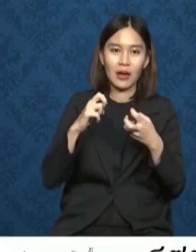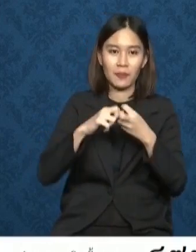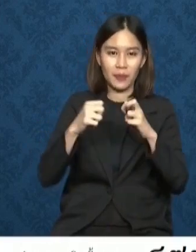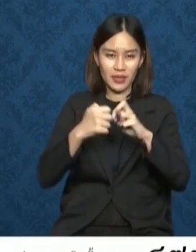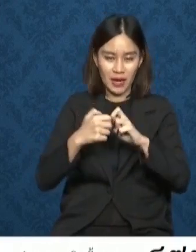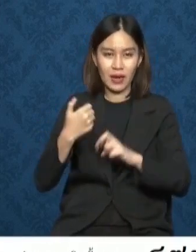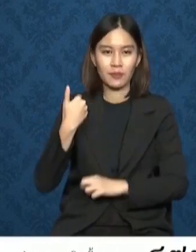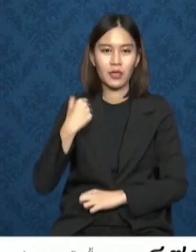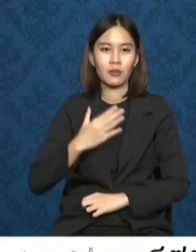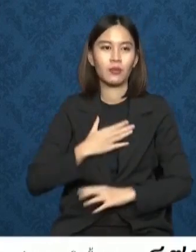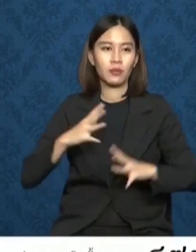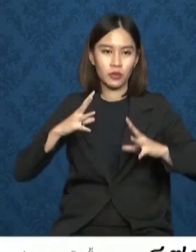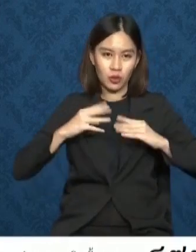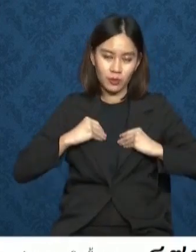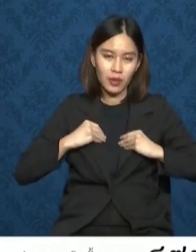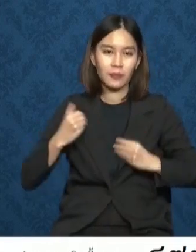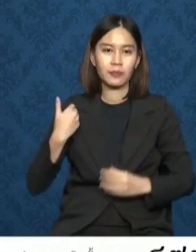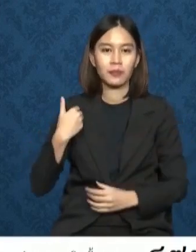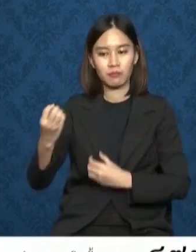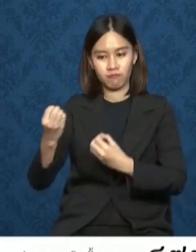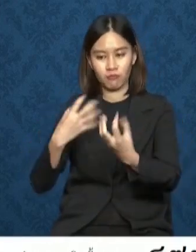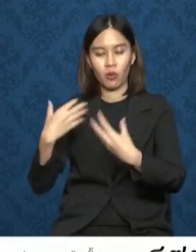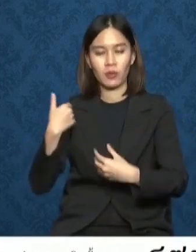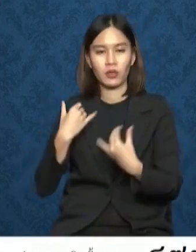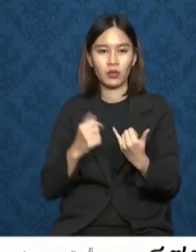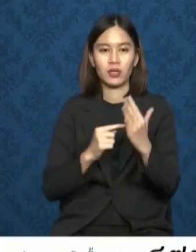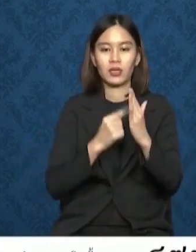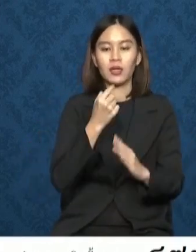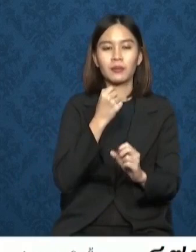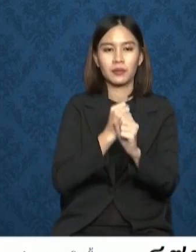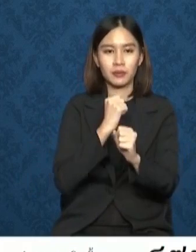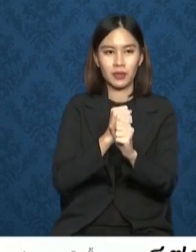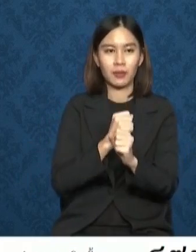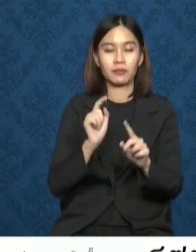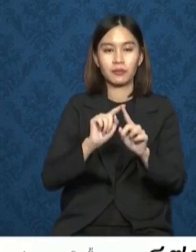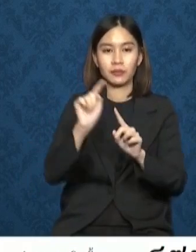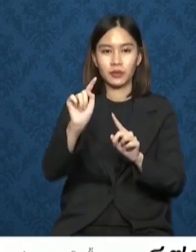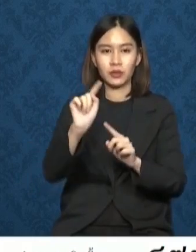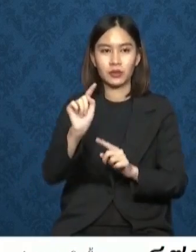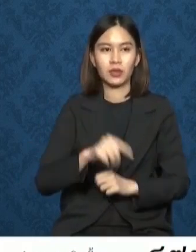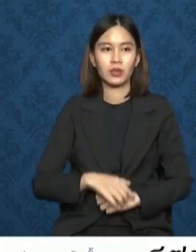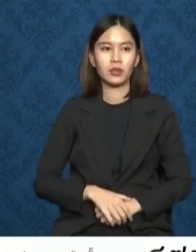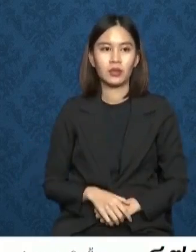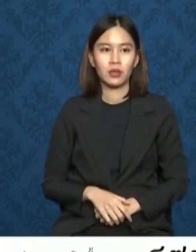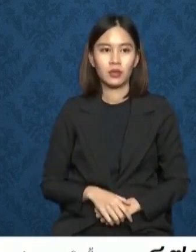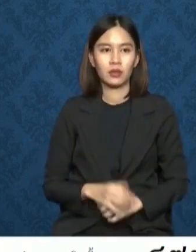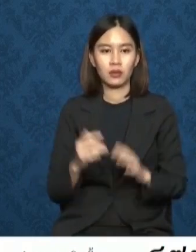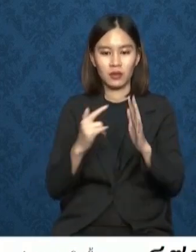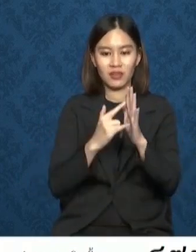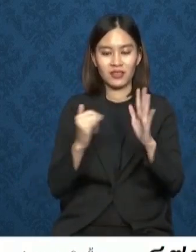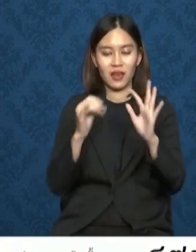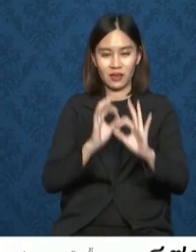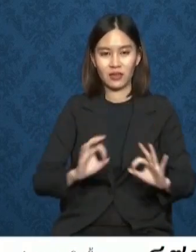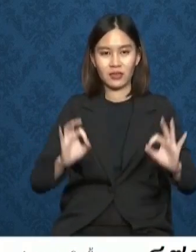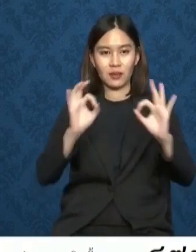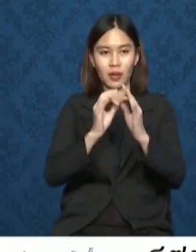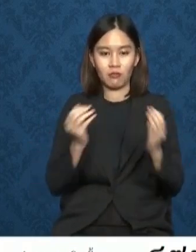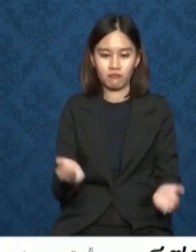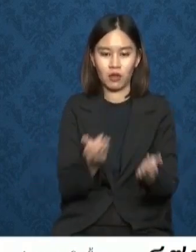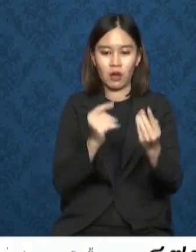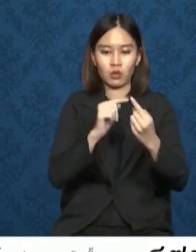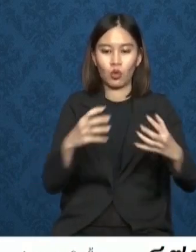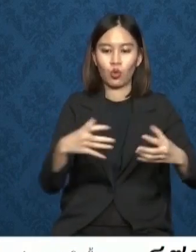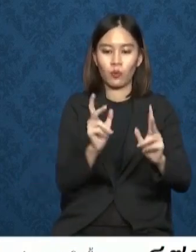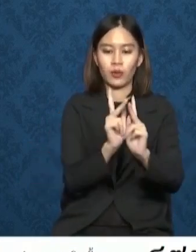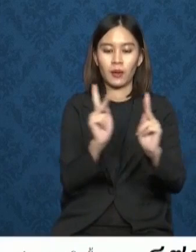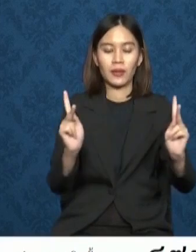ๆผมยอมรับผมได้รับเรื่องแล้วเริ่มดำเนินการให้ครับ1ยาที่จำเป็นเราจะลักดันเข้าสู่กรรมการ